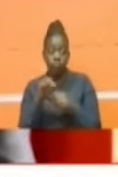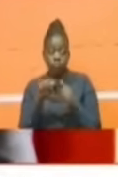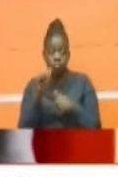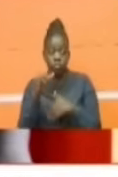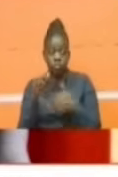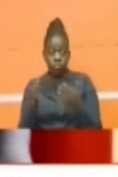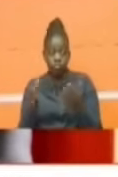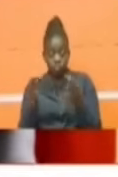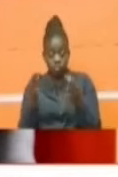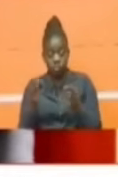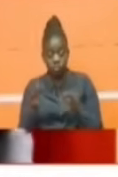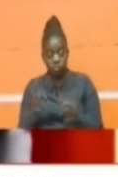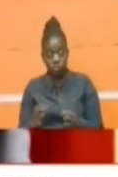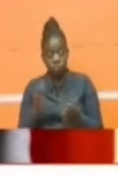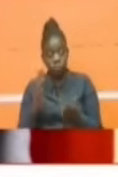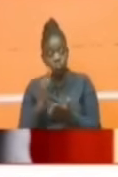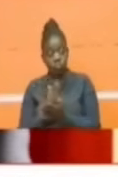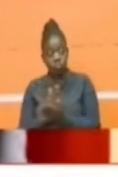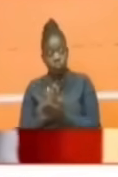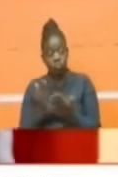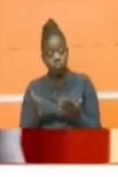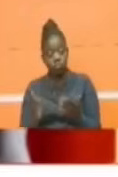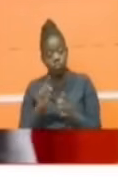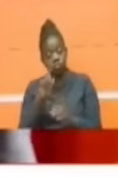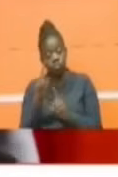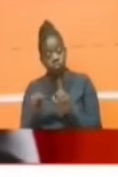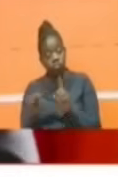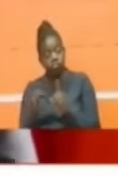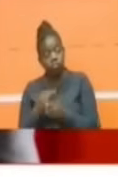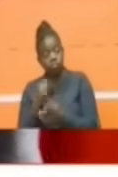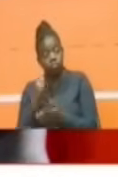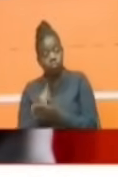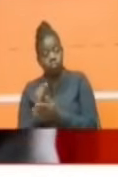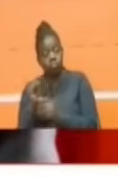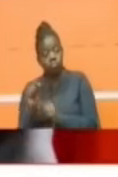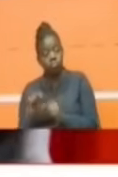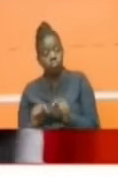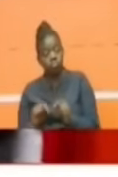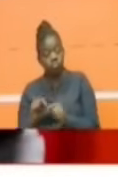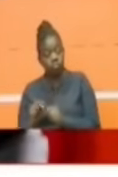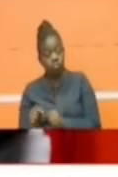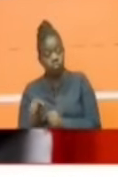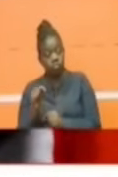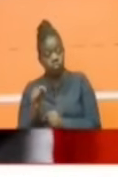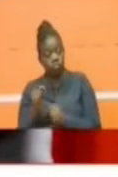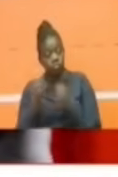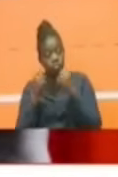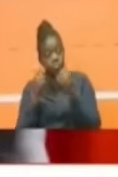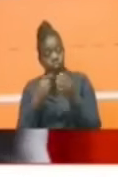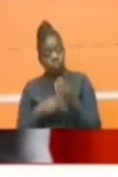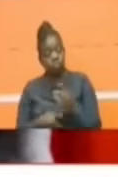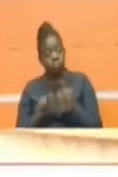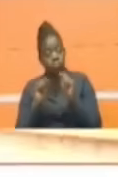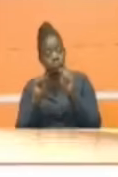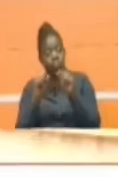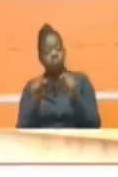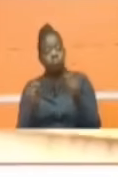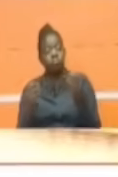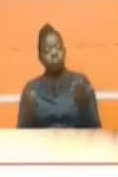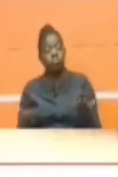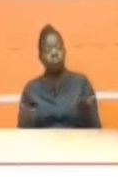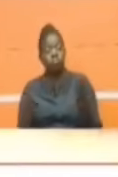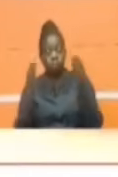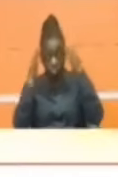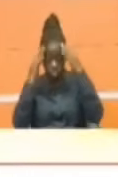his account frozen, and when he inquired from the bank manager, he told him to go to his employer.